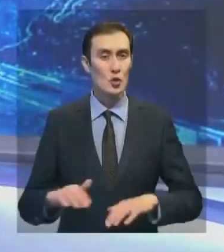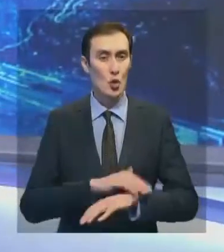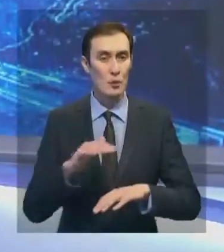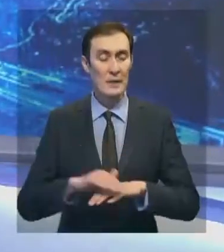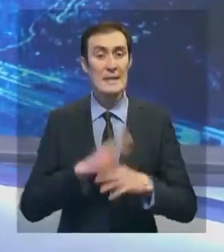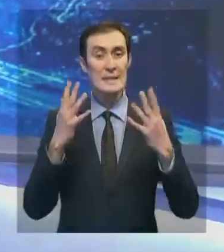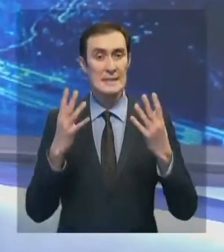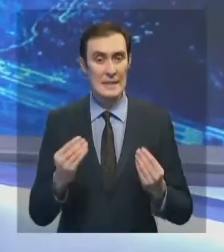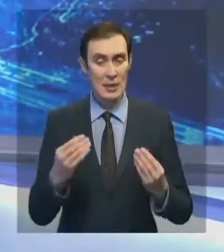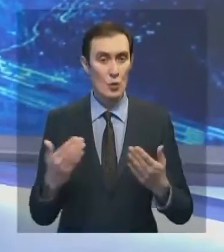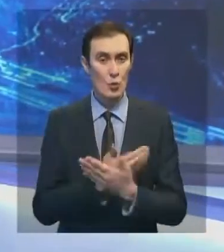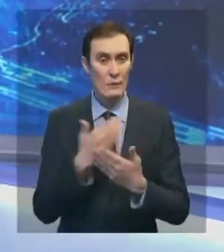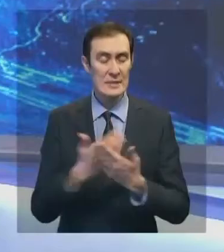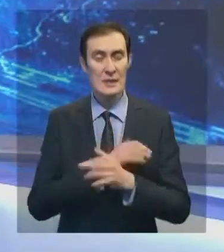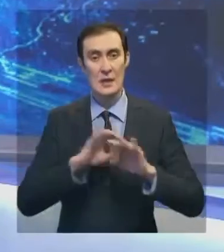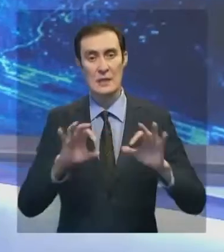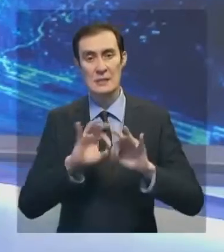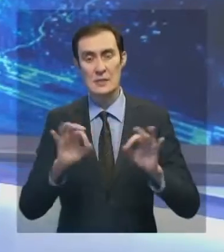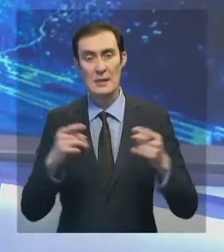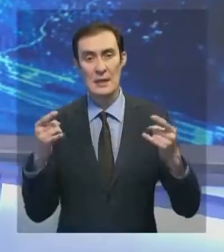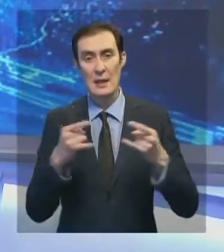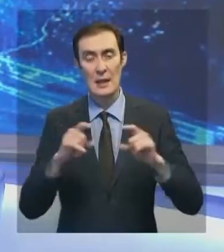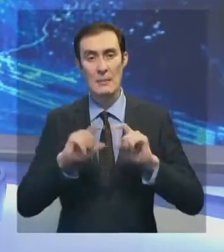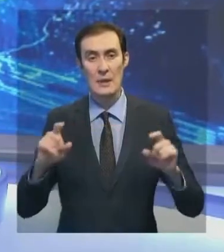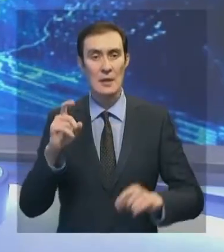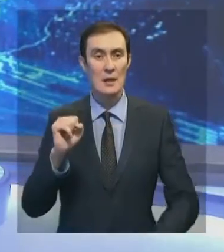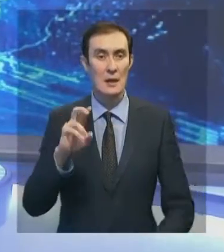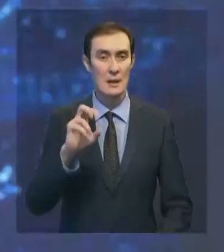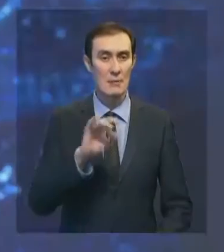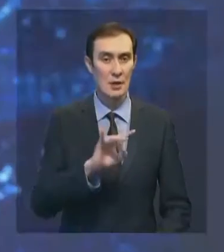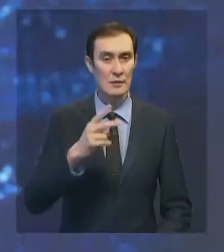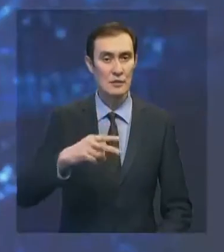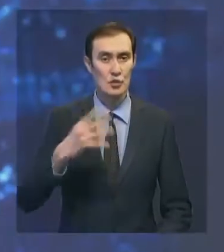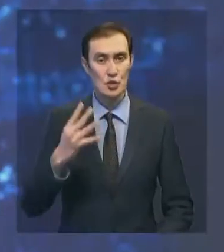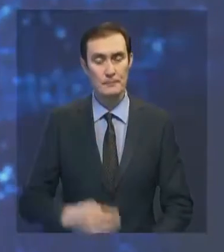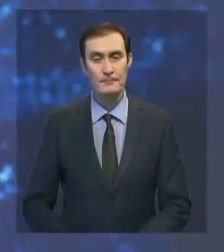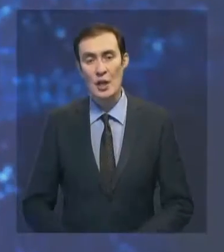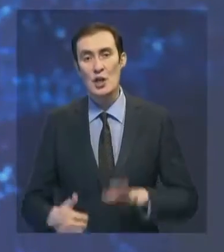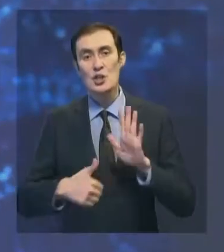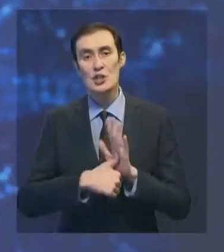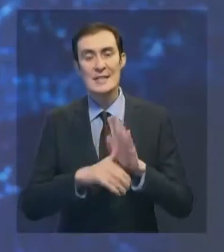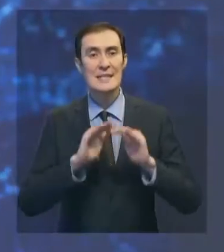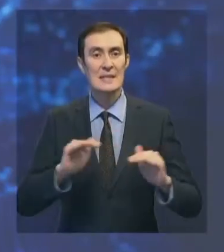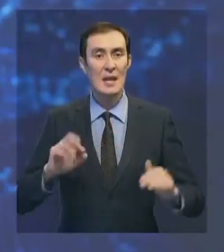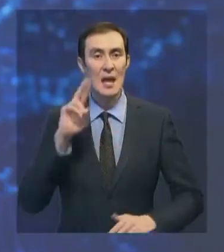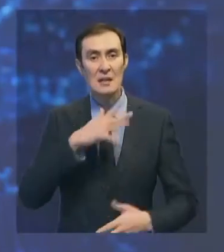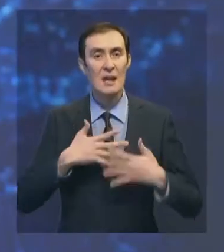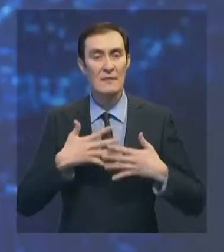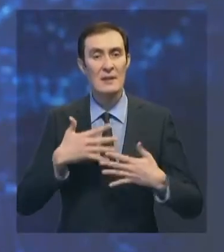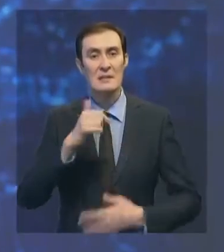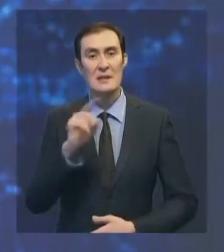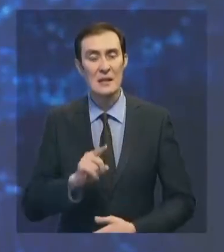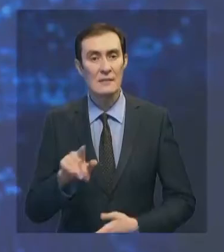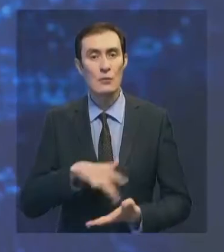новости. В эфире в студии работают Хасан Исраилов и Алмаз Ашим. Здравствуйте. Шестеро детей отравились угарным газом